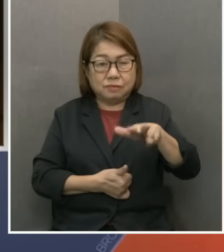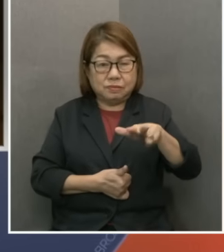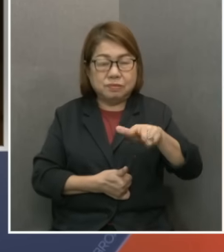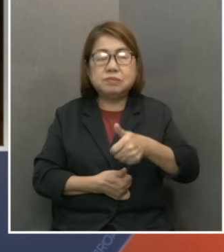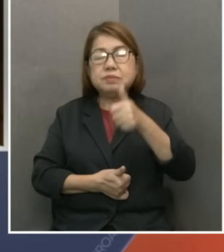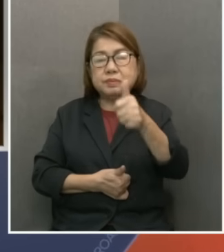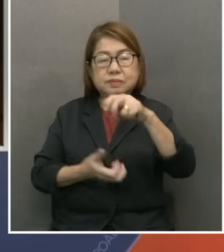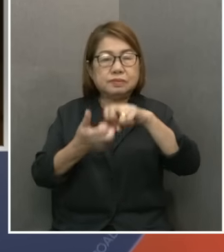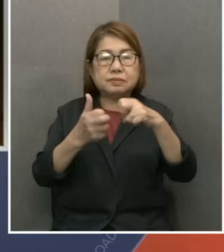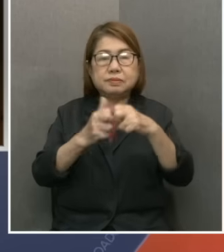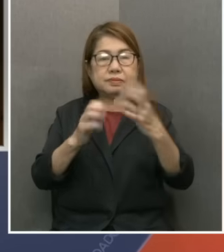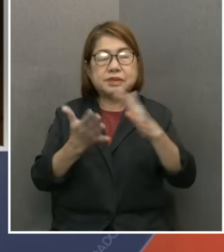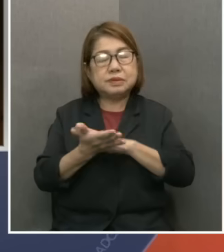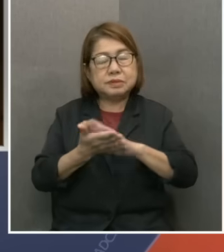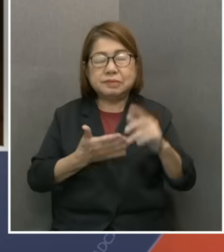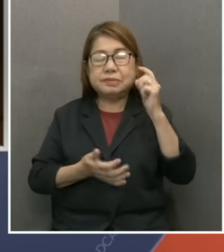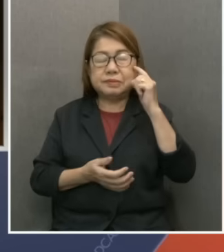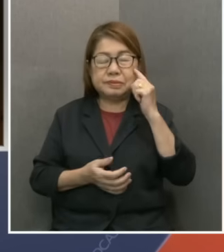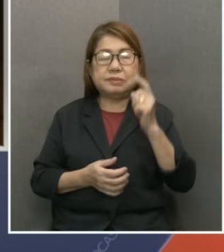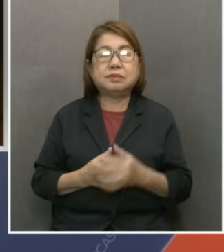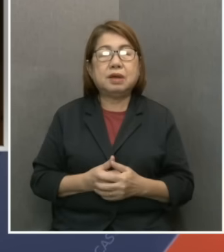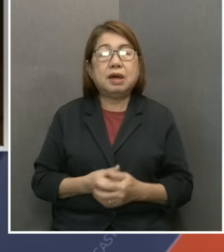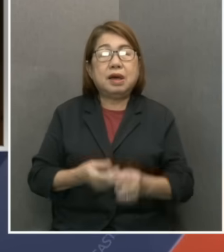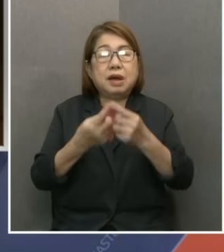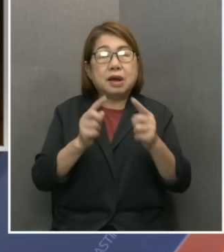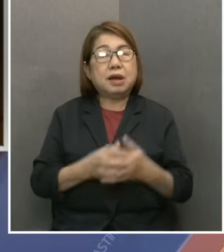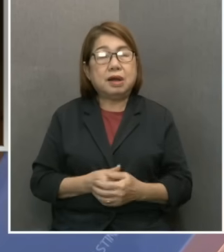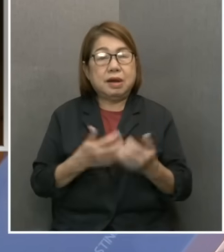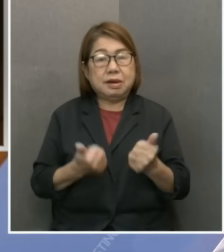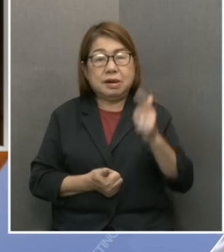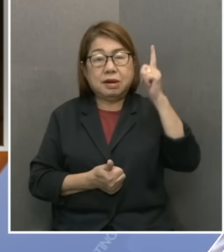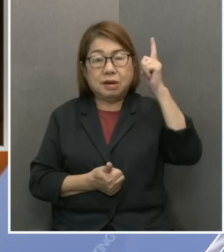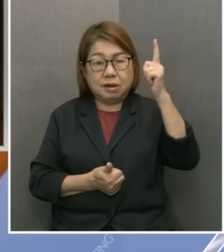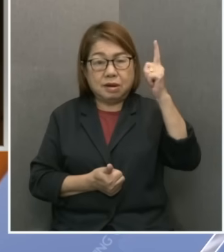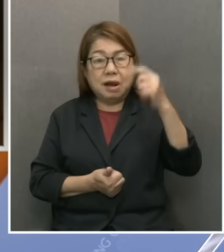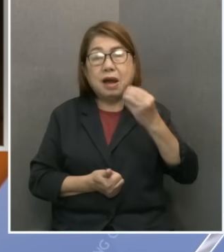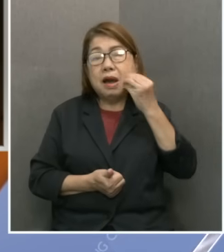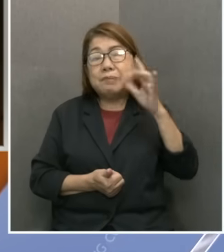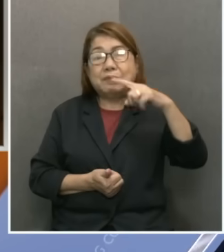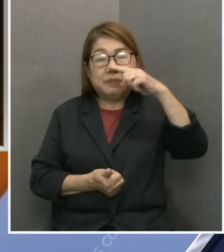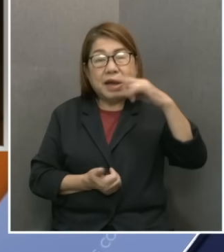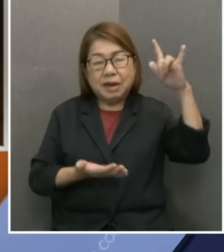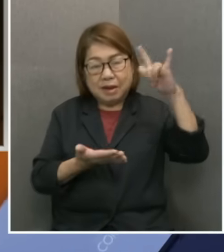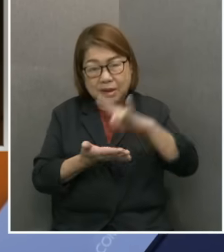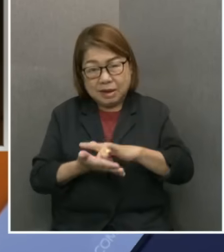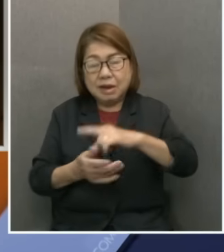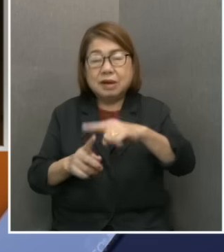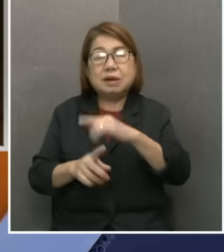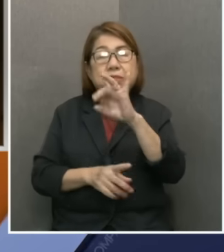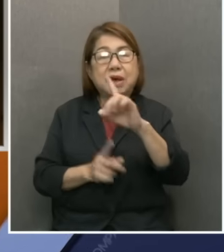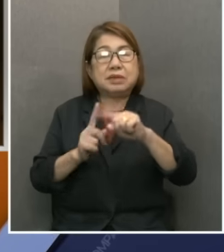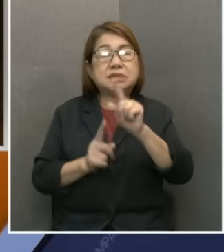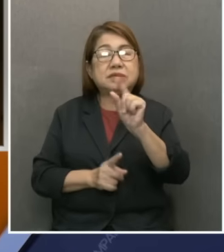เรียบร้อยไม่น่าจะมีปัญหาส่วนการกลับบ้านของนายทักษิณในวันที่ 22สิงหาคมนี้ก็เป็นอีกเรื่อง